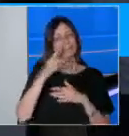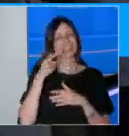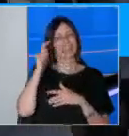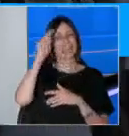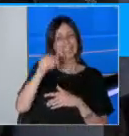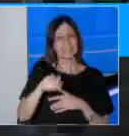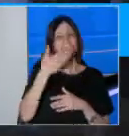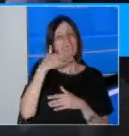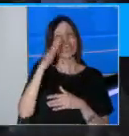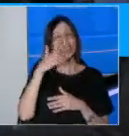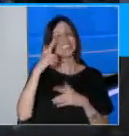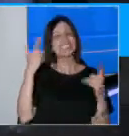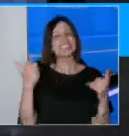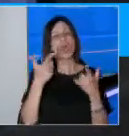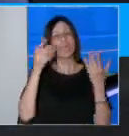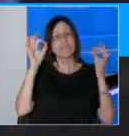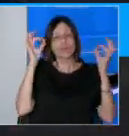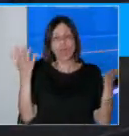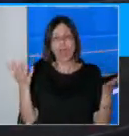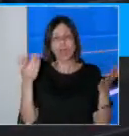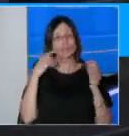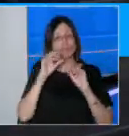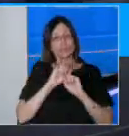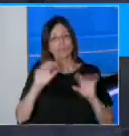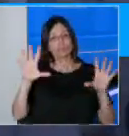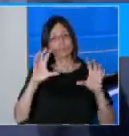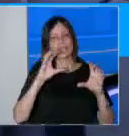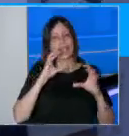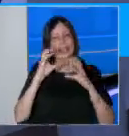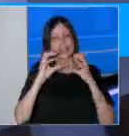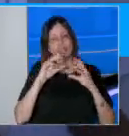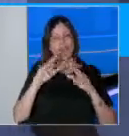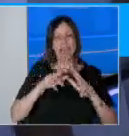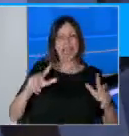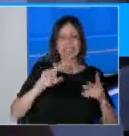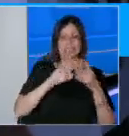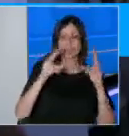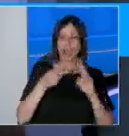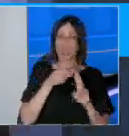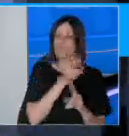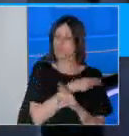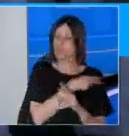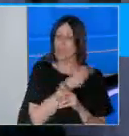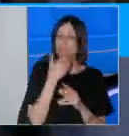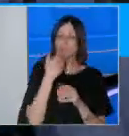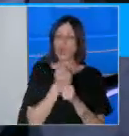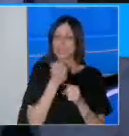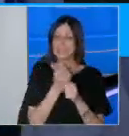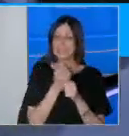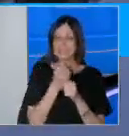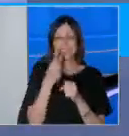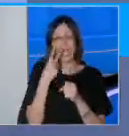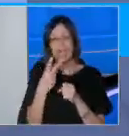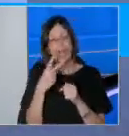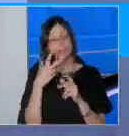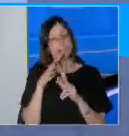לאירוע עשי, זה אירוע ממש מיוחד, שגם ישודר בכלי התקשורת, בארץ, בעולם, ומשטרת ישראל עושה הערכות מצב כל הזמן, ומתייעצת כל